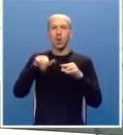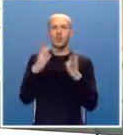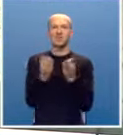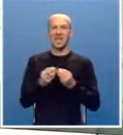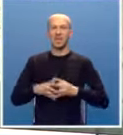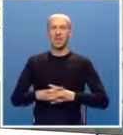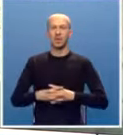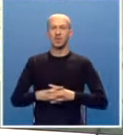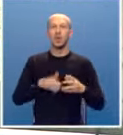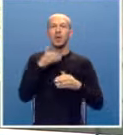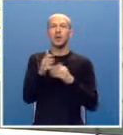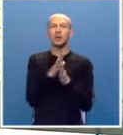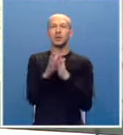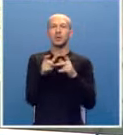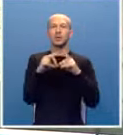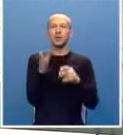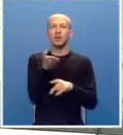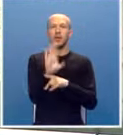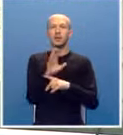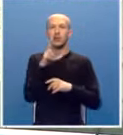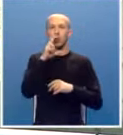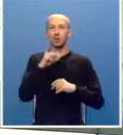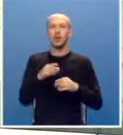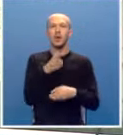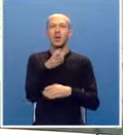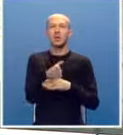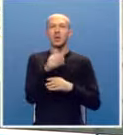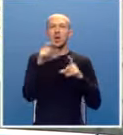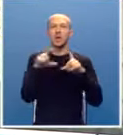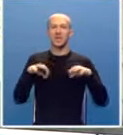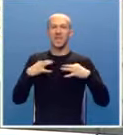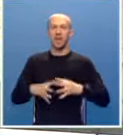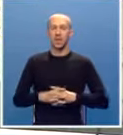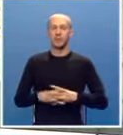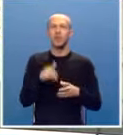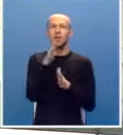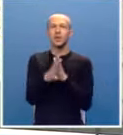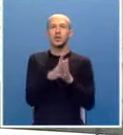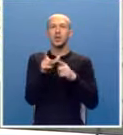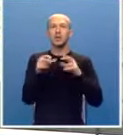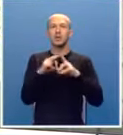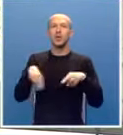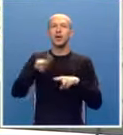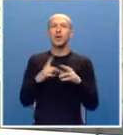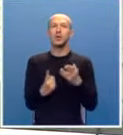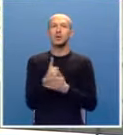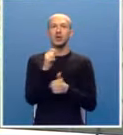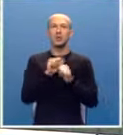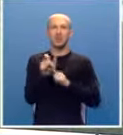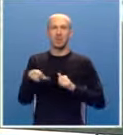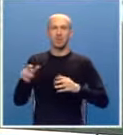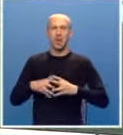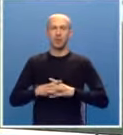zajednici. Nakon razgovora sa predstavnicima opštine posjetila je Dom zdravlja te razgovarala sa najuspješnijim